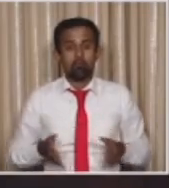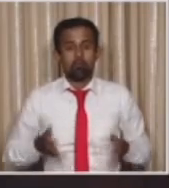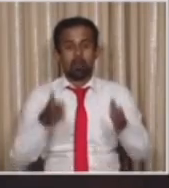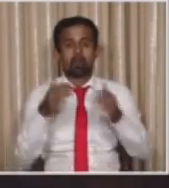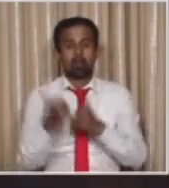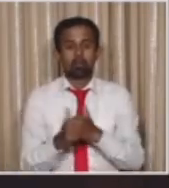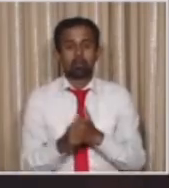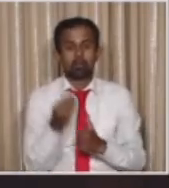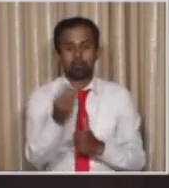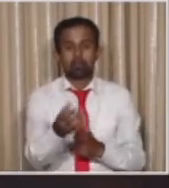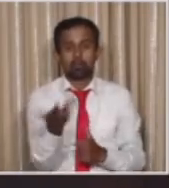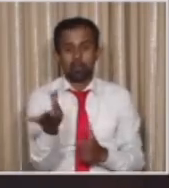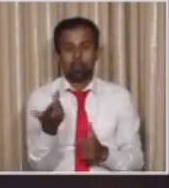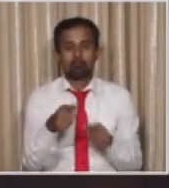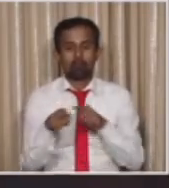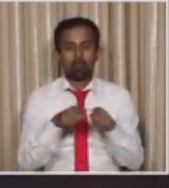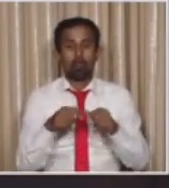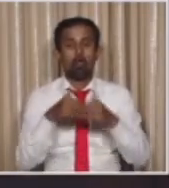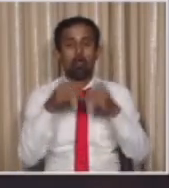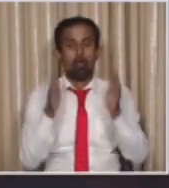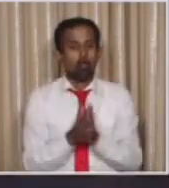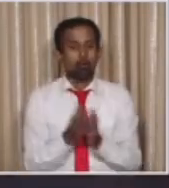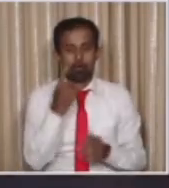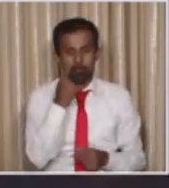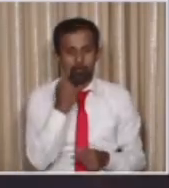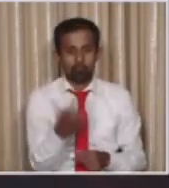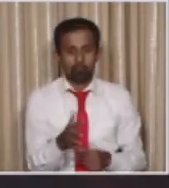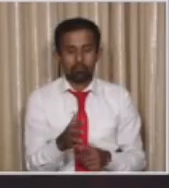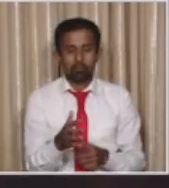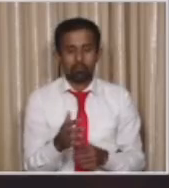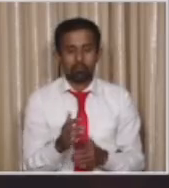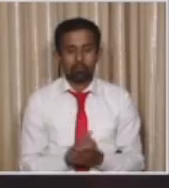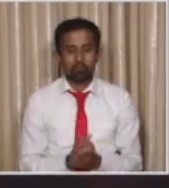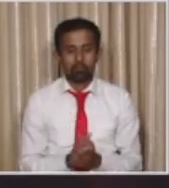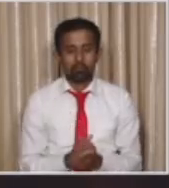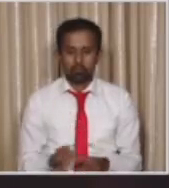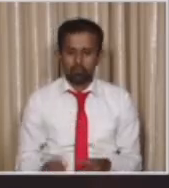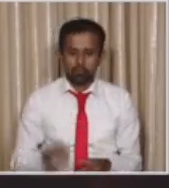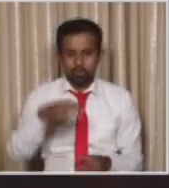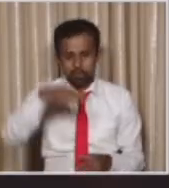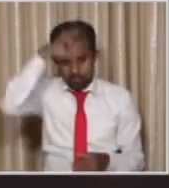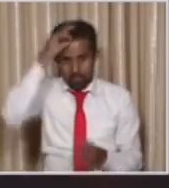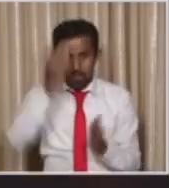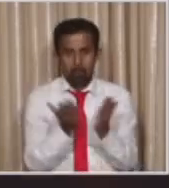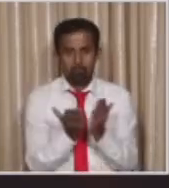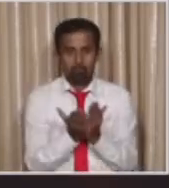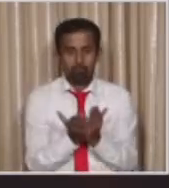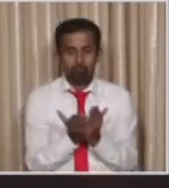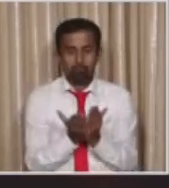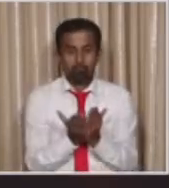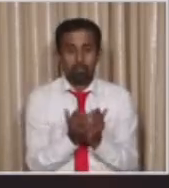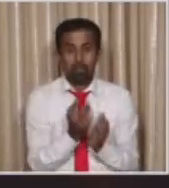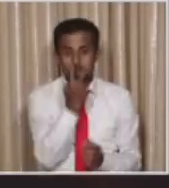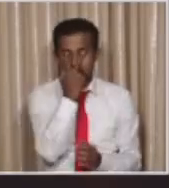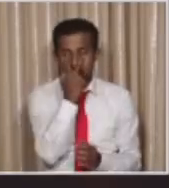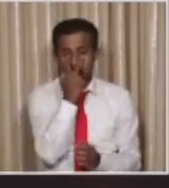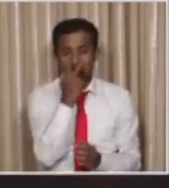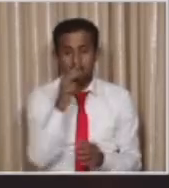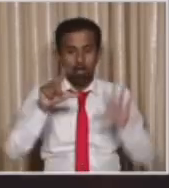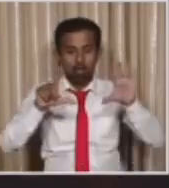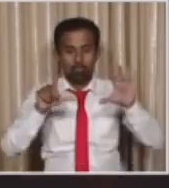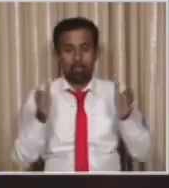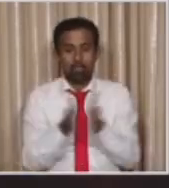වගේ. ඒ කියන්නේ සමස්ත චිත්‍රය දැක්කේ නැහැ. අර අපි පොඩි කාලේ සිංහල පොතේ පාඩම කාවා අන්ධයෝ හත් දෙනෙක් එකතු